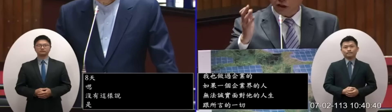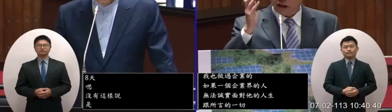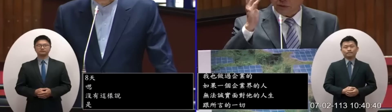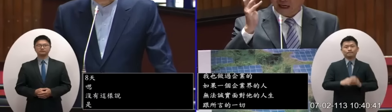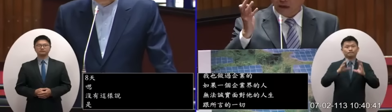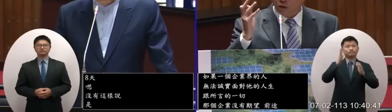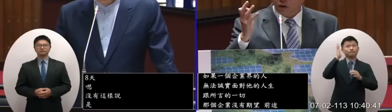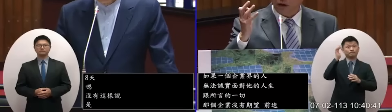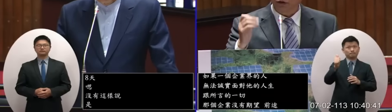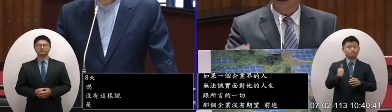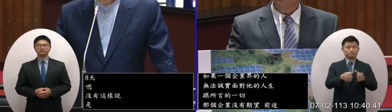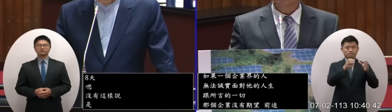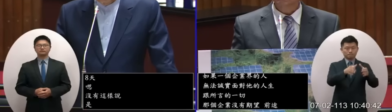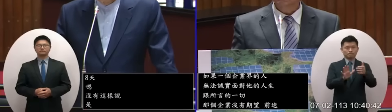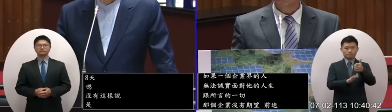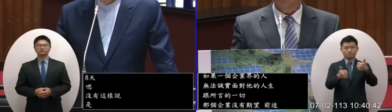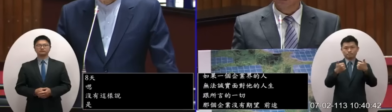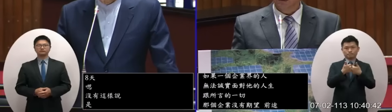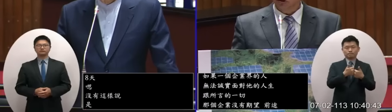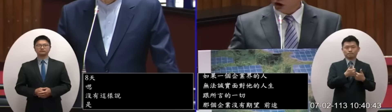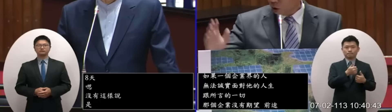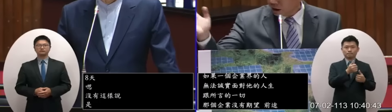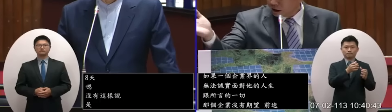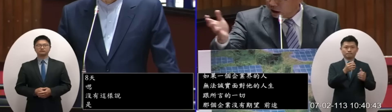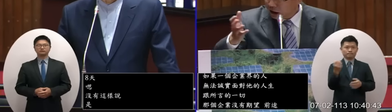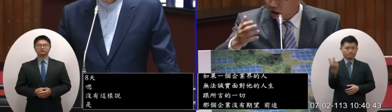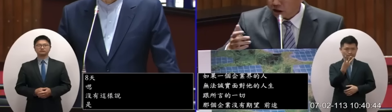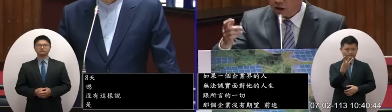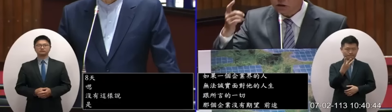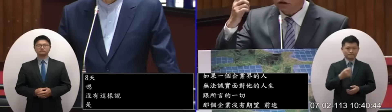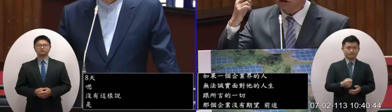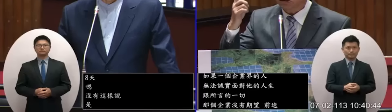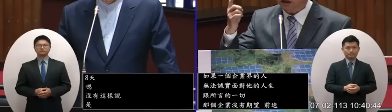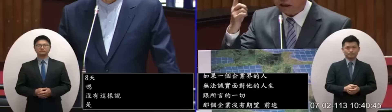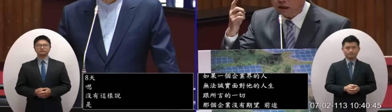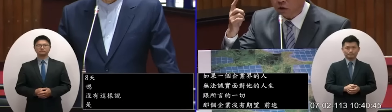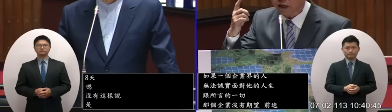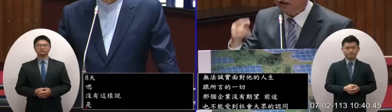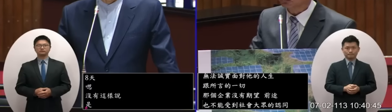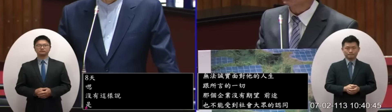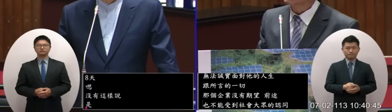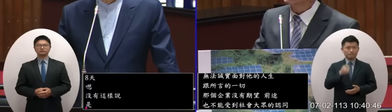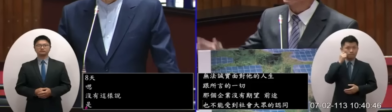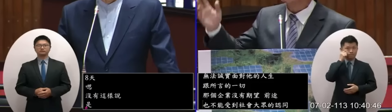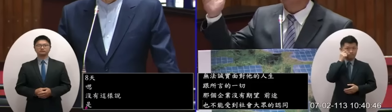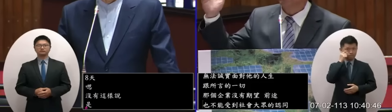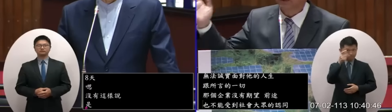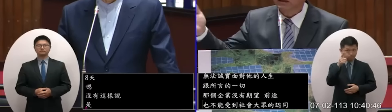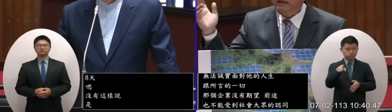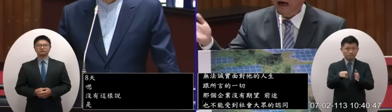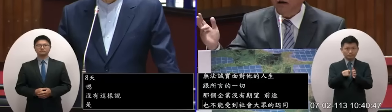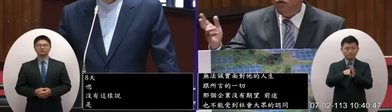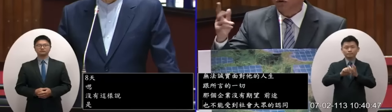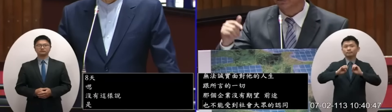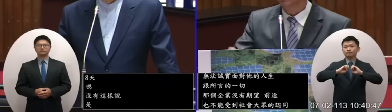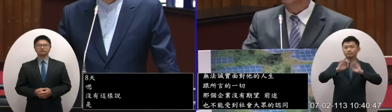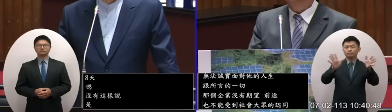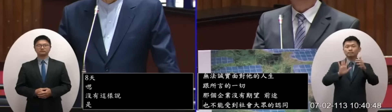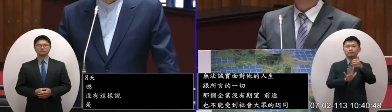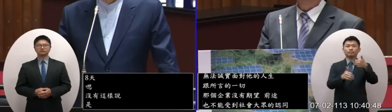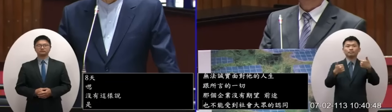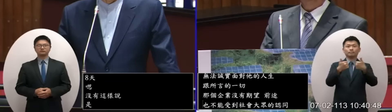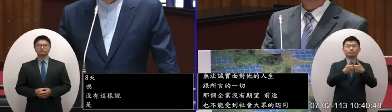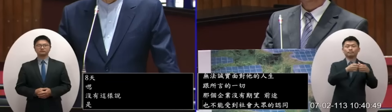总统成立三个委员会，伫内阁形成一个月的时阵，伊甲你宣布三个委员